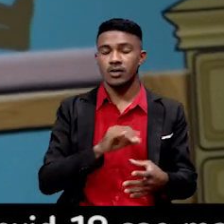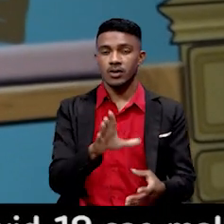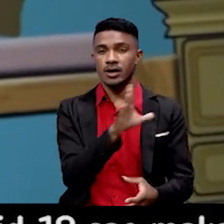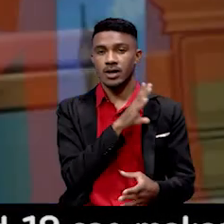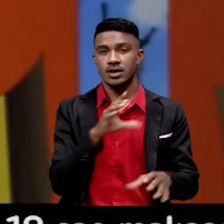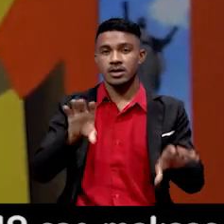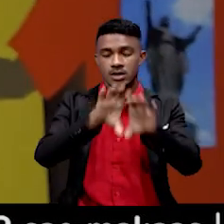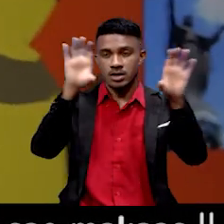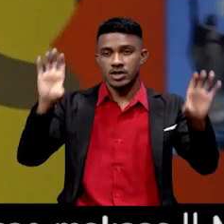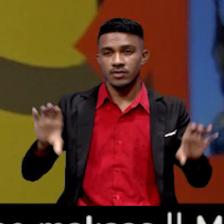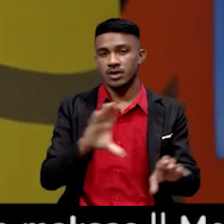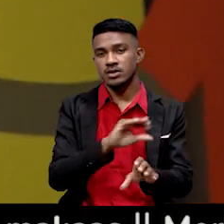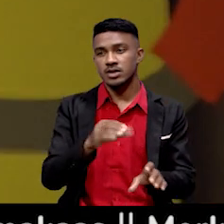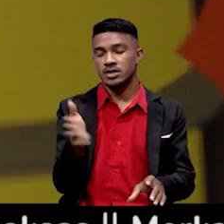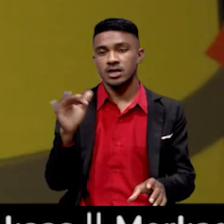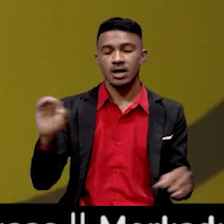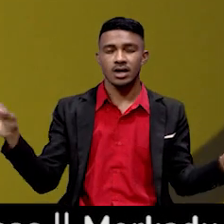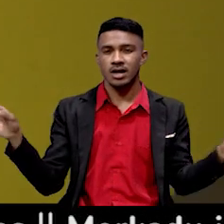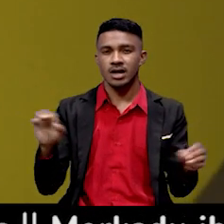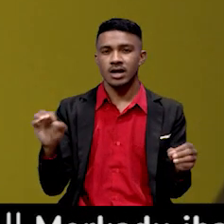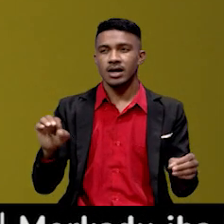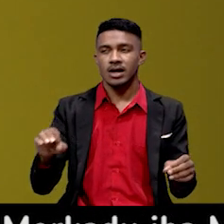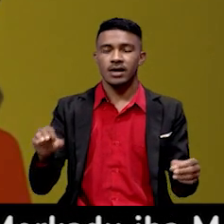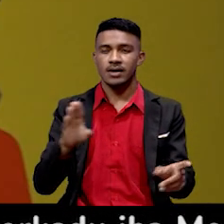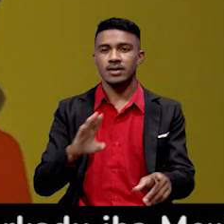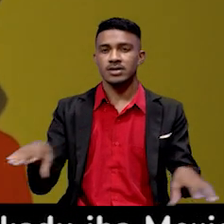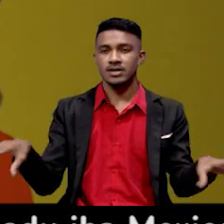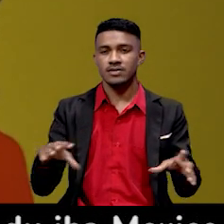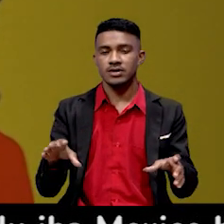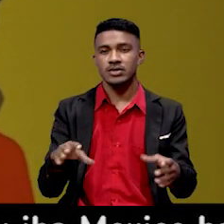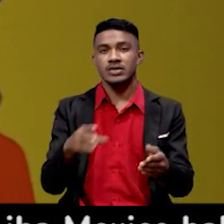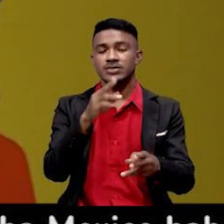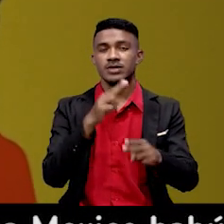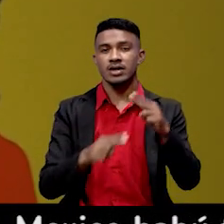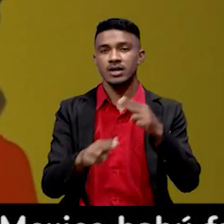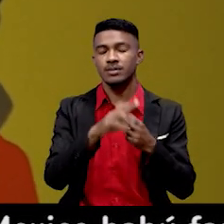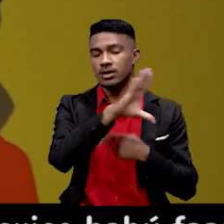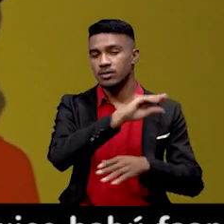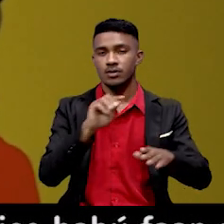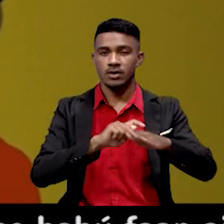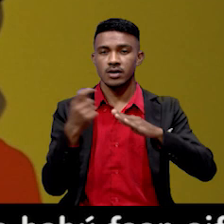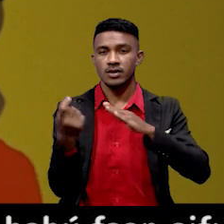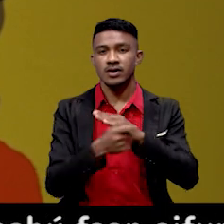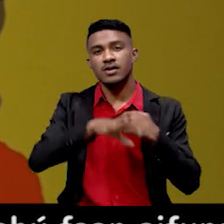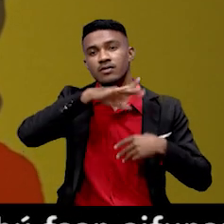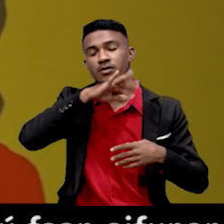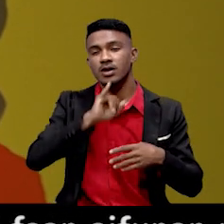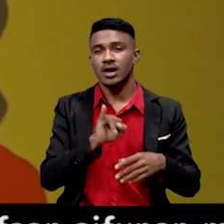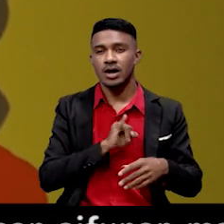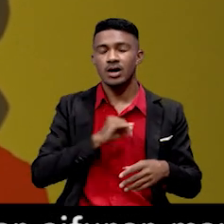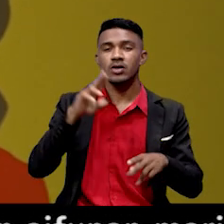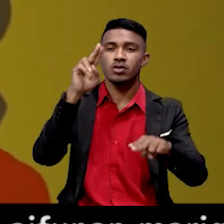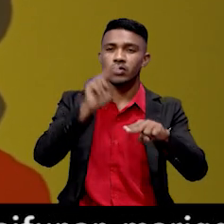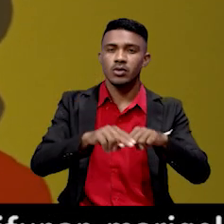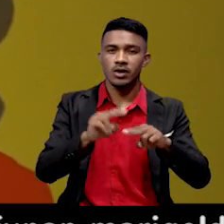hau bantu. Sila kau di sini lima nih tahu, sila kau sini aing nih tahu. Sila hari buatnya dia, oh, hau kontur ya kantor nih, hau